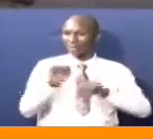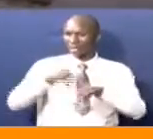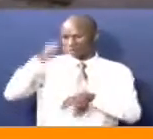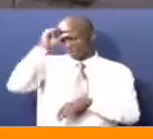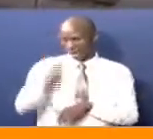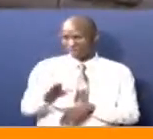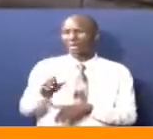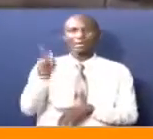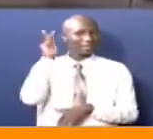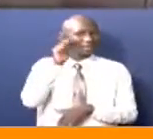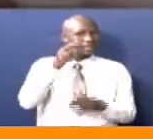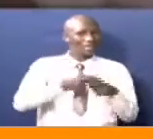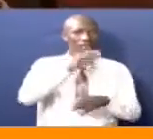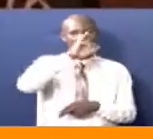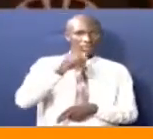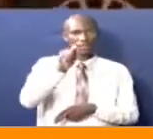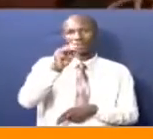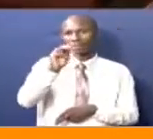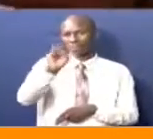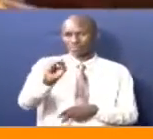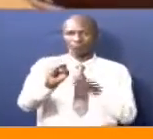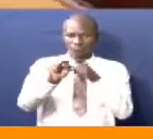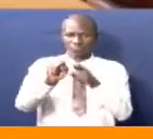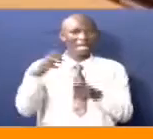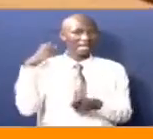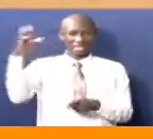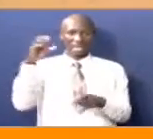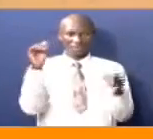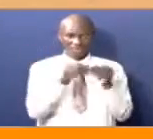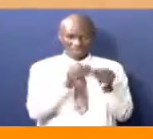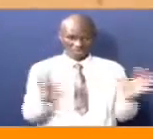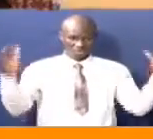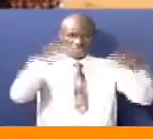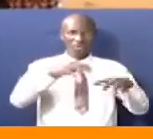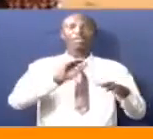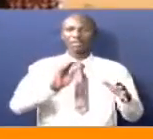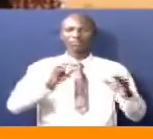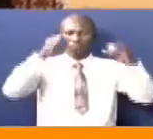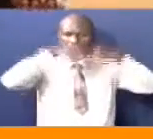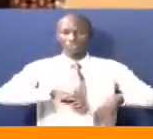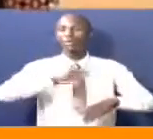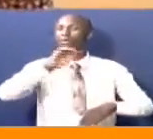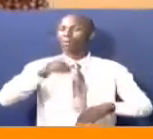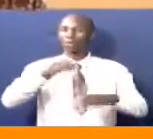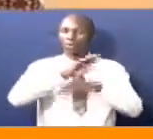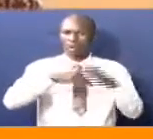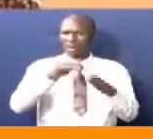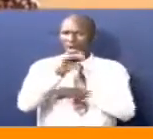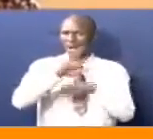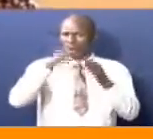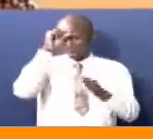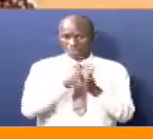kaungava na wakisi James Ongwae na ulani weu ungamienza maeyu mbani iteomba no uwa silikali siya mitu uko. Nwa makulia mangava na undumu